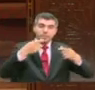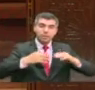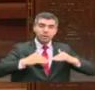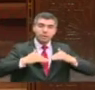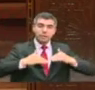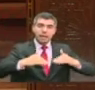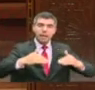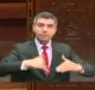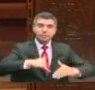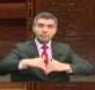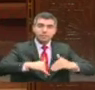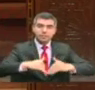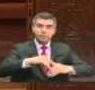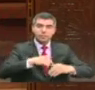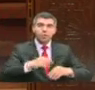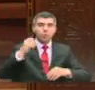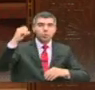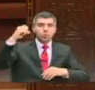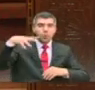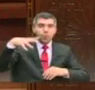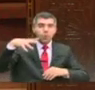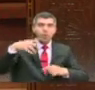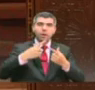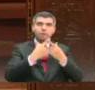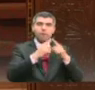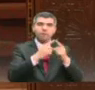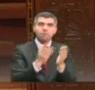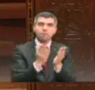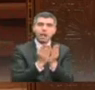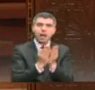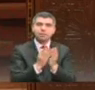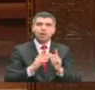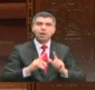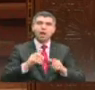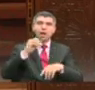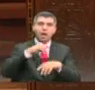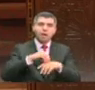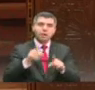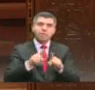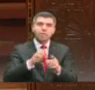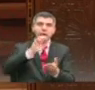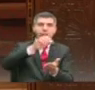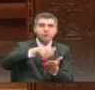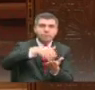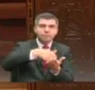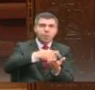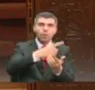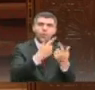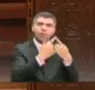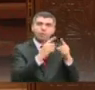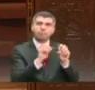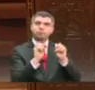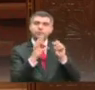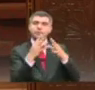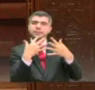الطرق والإنارة العمومية وبعض التجهيزات العمومية، وكنصفوا وكنعاودوا الواجهات وكنجعلوا أن هذه الأحياء